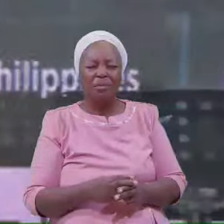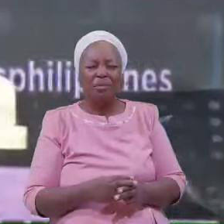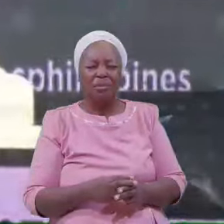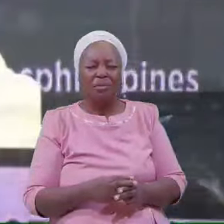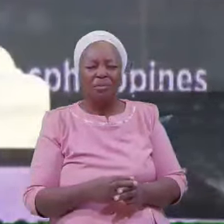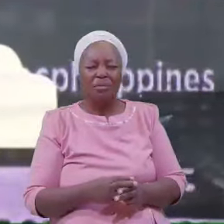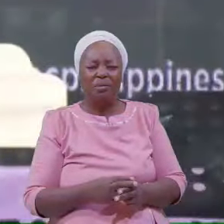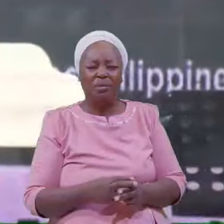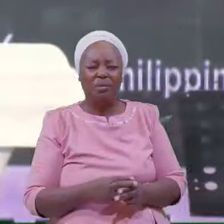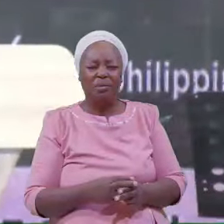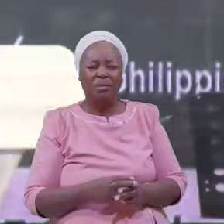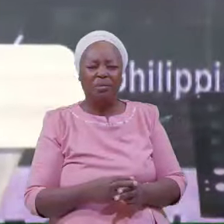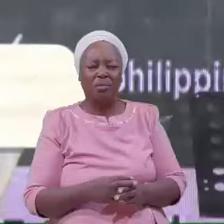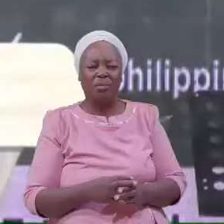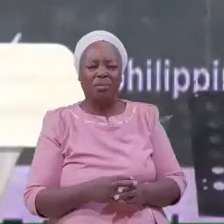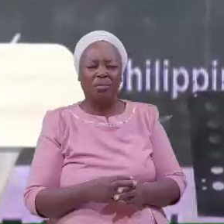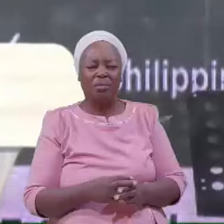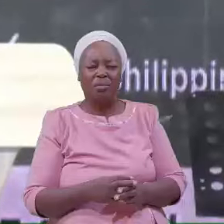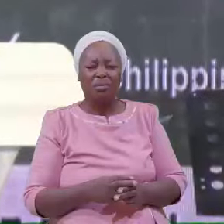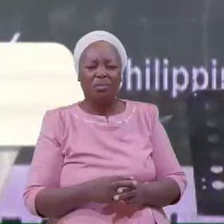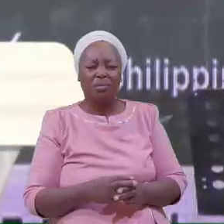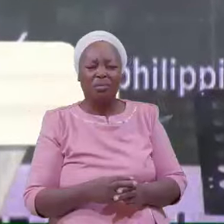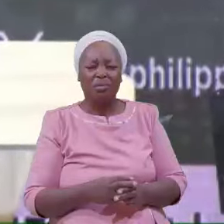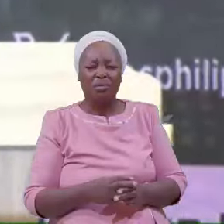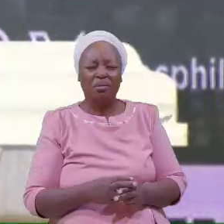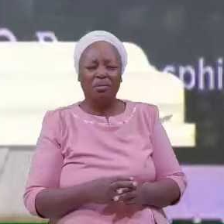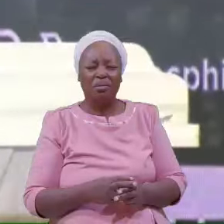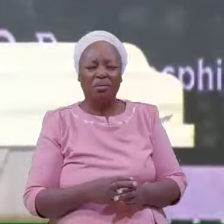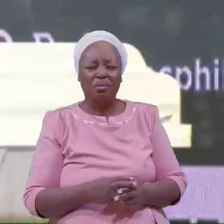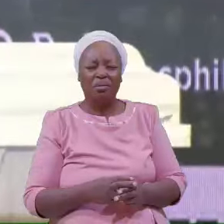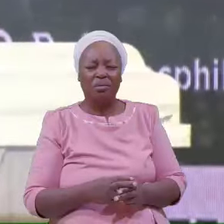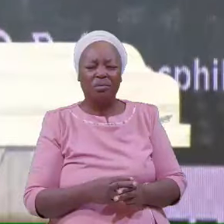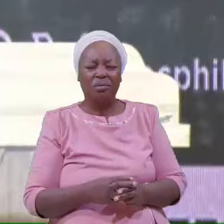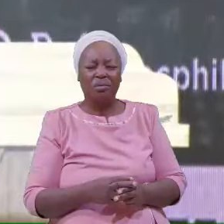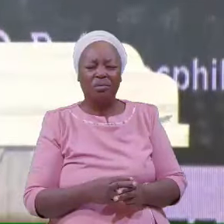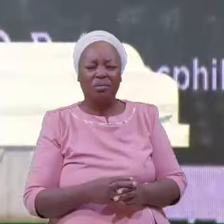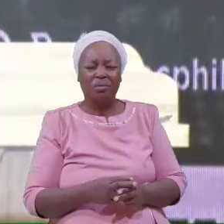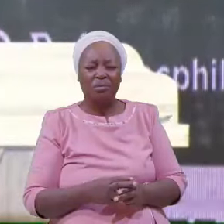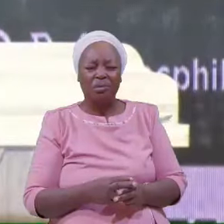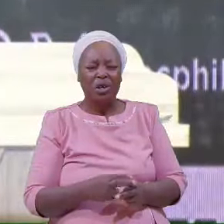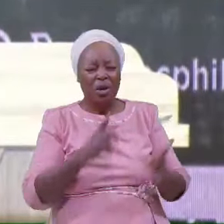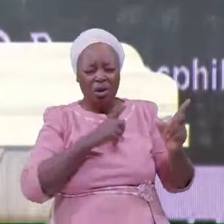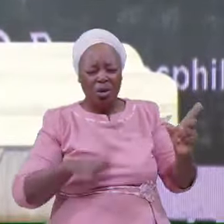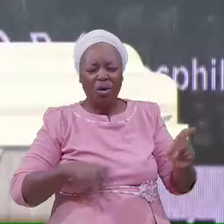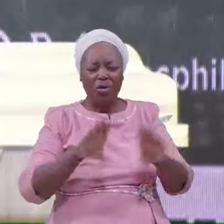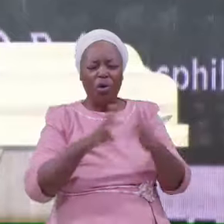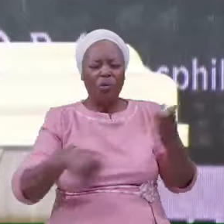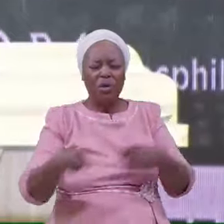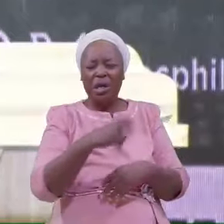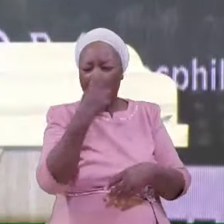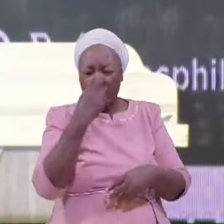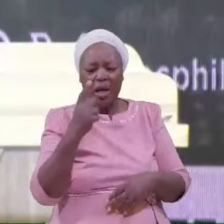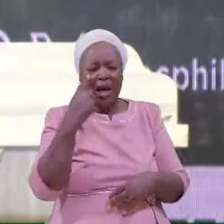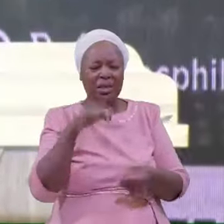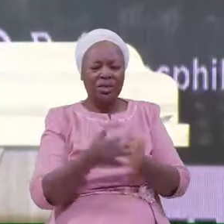gumaling ka, makakita ka ngayon sa pangalan ng Panginoong Jesus. Open their blind eyes. Panginoon, buksan mo